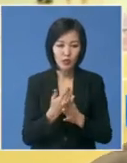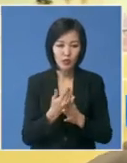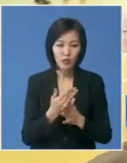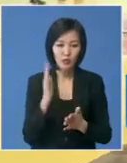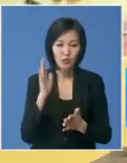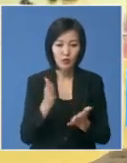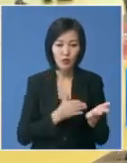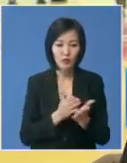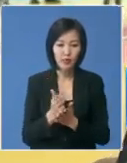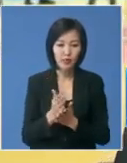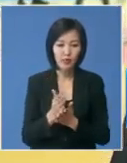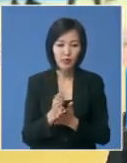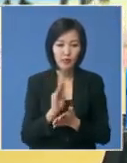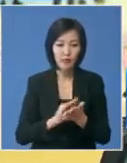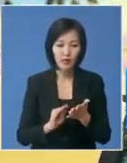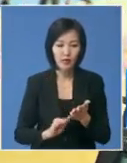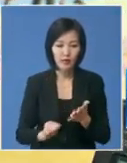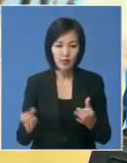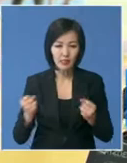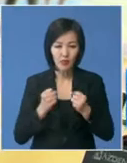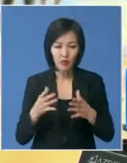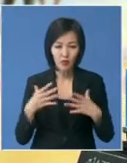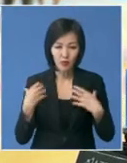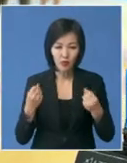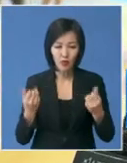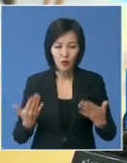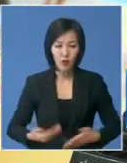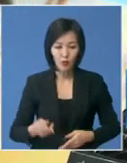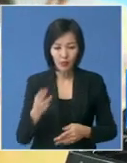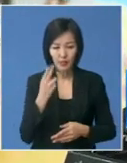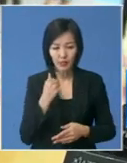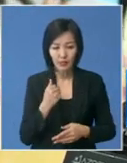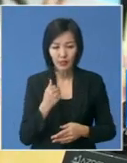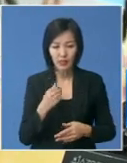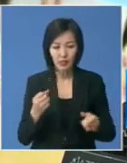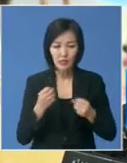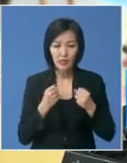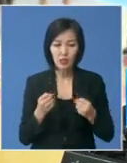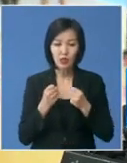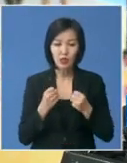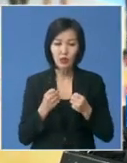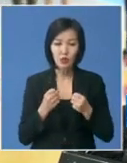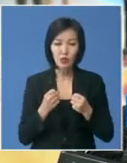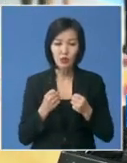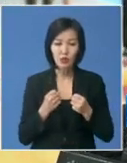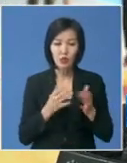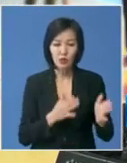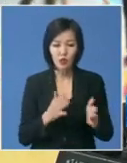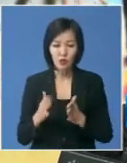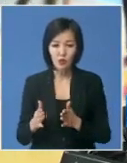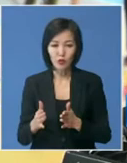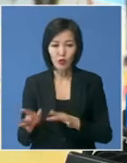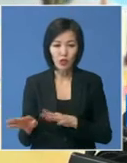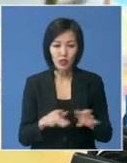да осы салауатты өмір салтын қалыптастыру деп көрсетілген бұқаралық спортты және дене шынықтыру спортты біз осындай жүйелі түрде